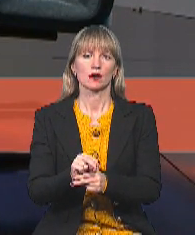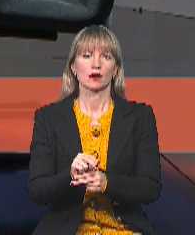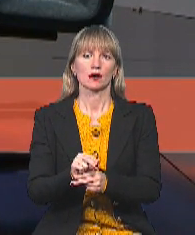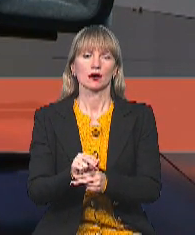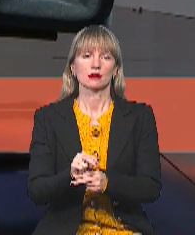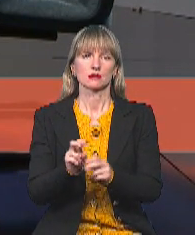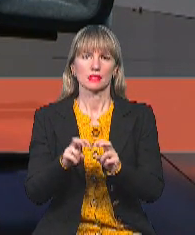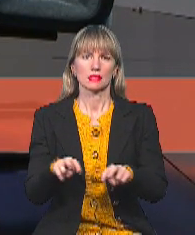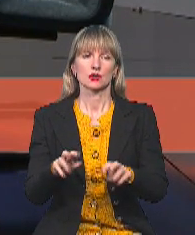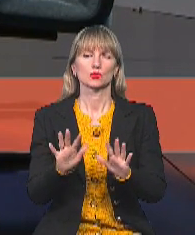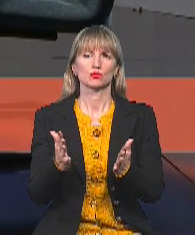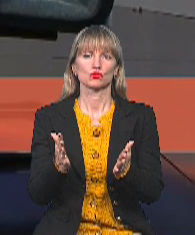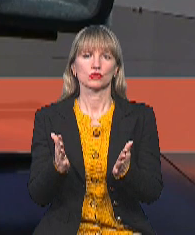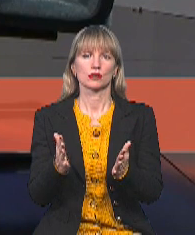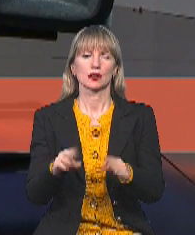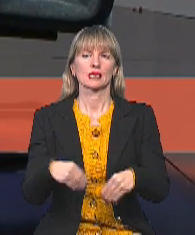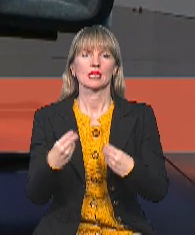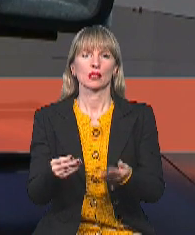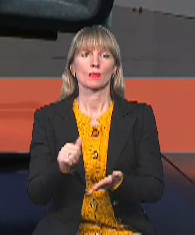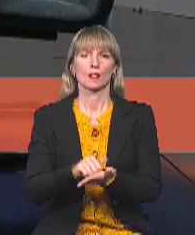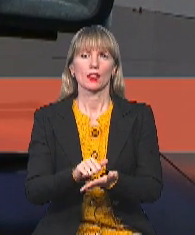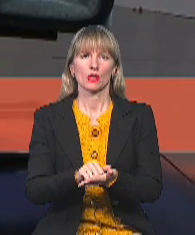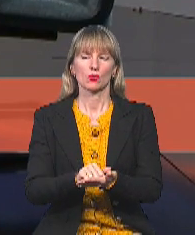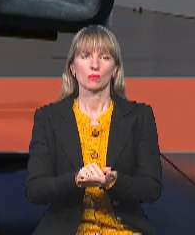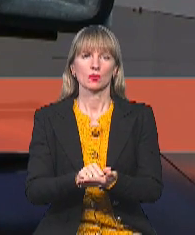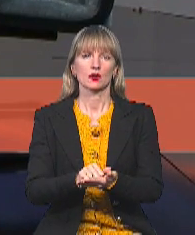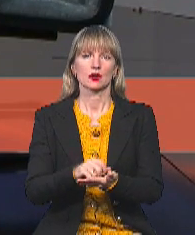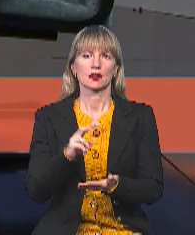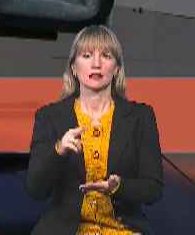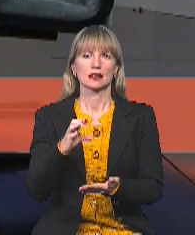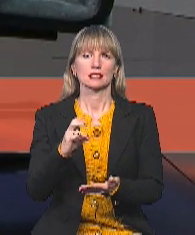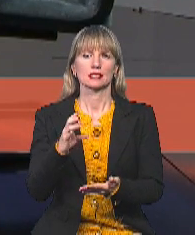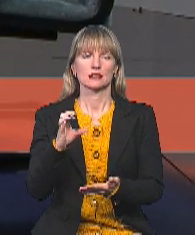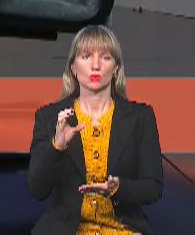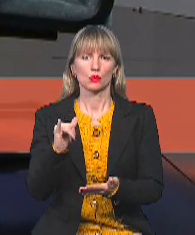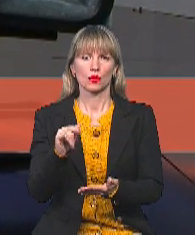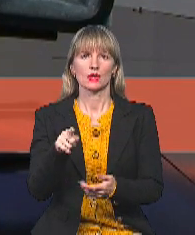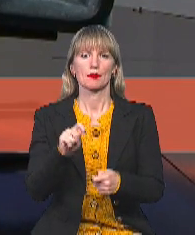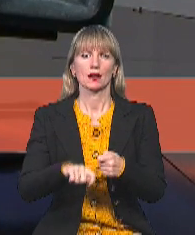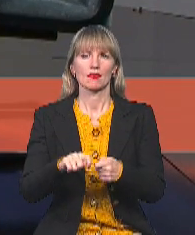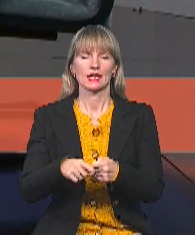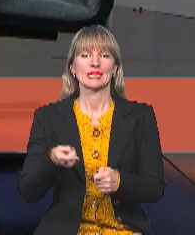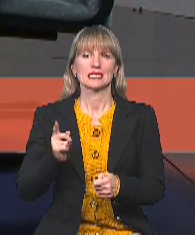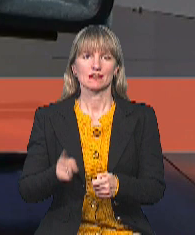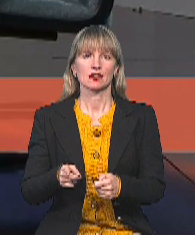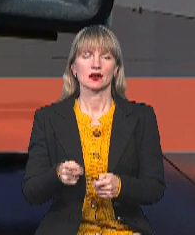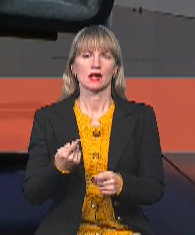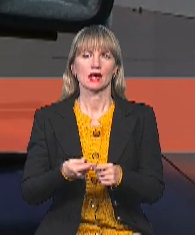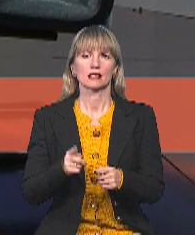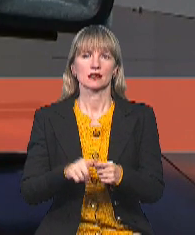лечебного диагностического случая подаем документы в НСЗУ. Вот, они проверяют действительность